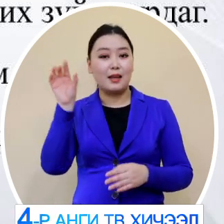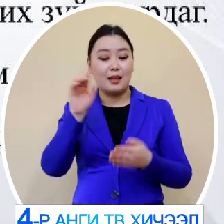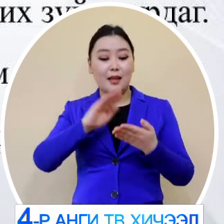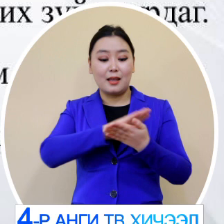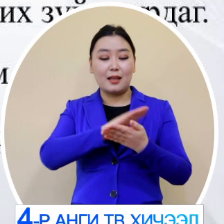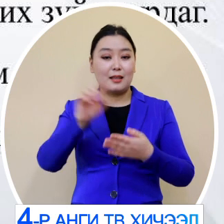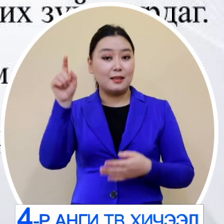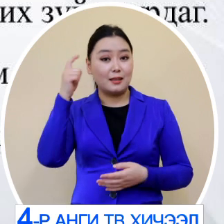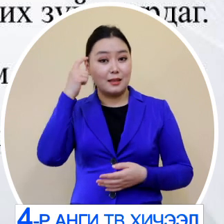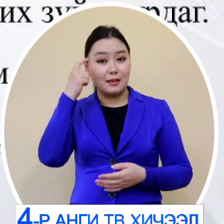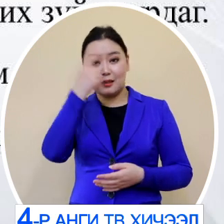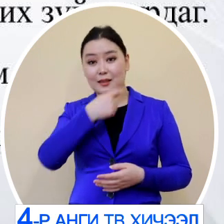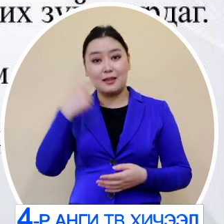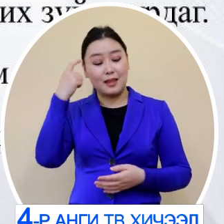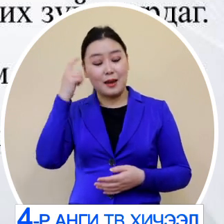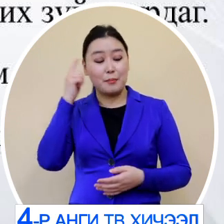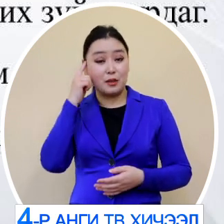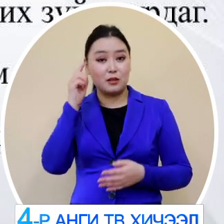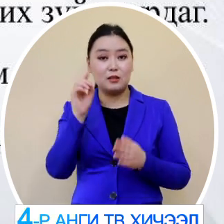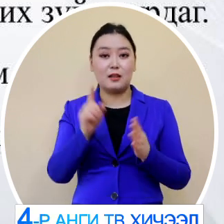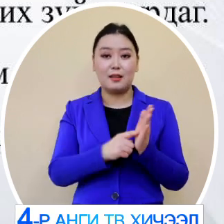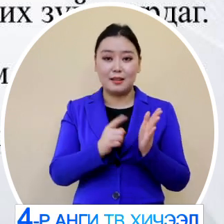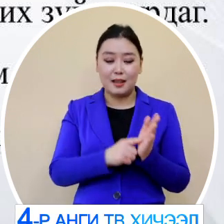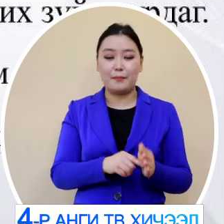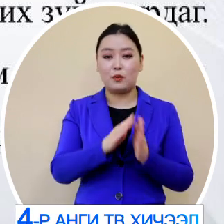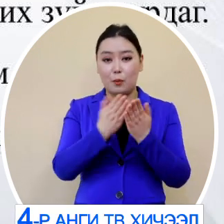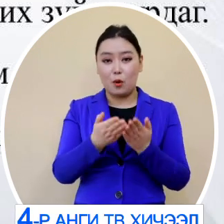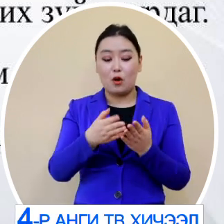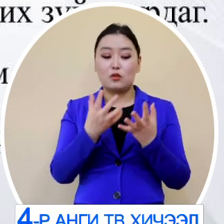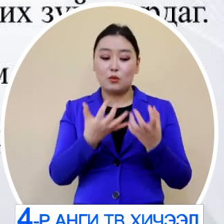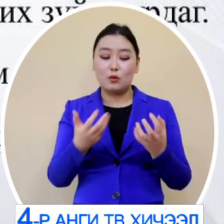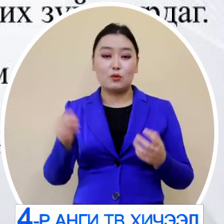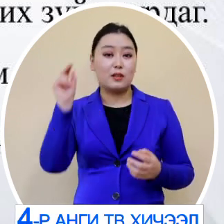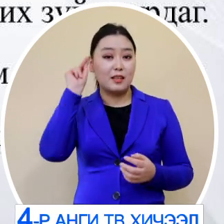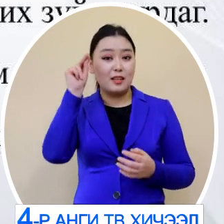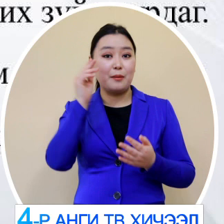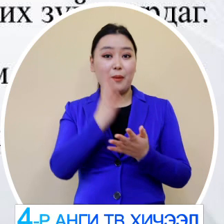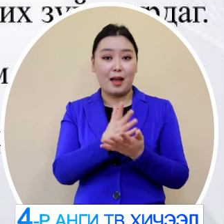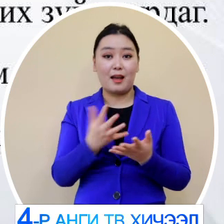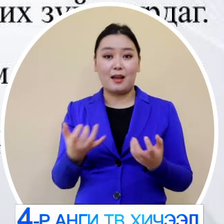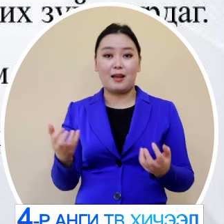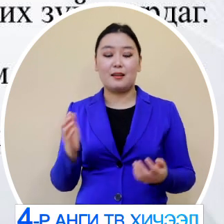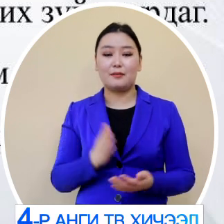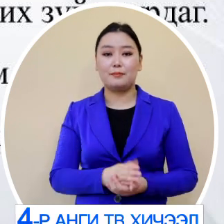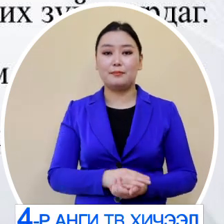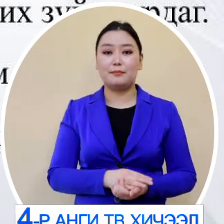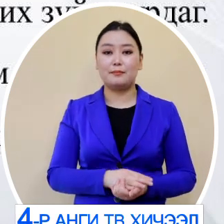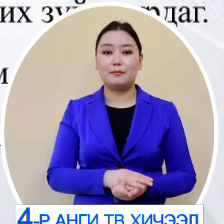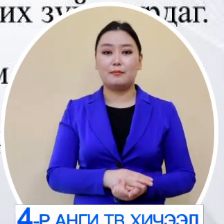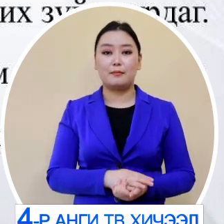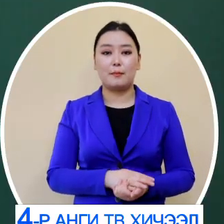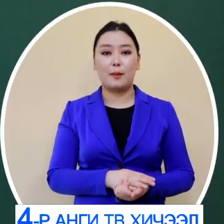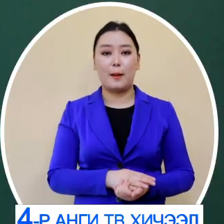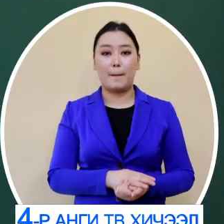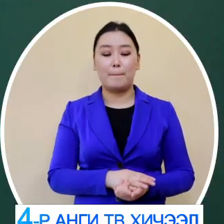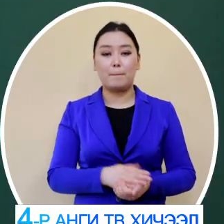Номноос сурах зүйл их байдаг. За хүүхдүүдээ ном уншиж оюун ухаанаа хөгжүүлцгээе гэсэн уриалга